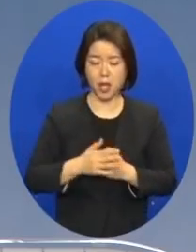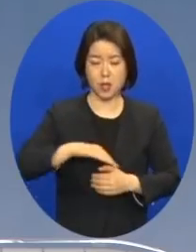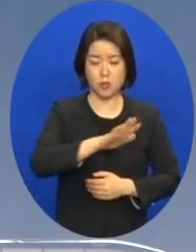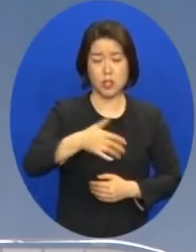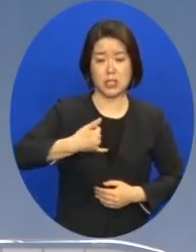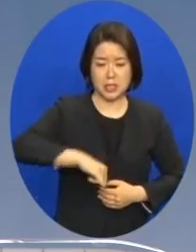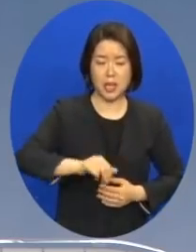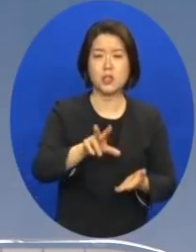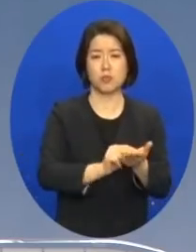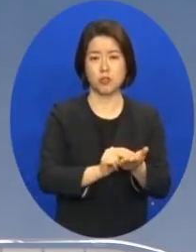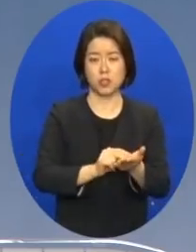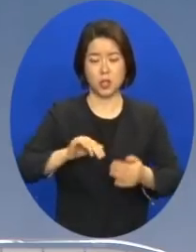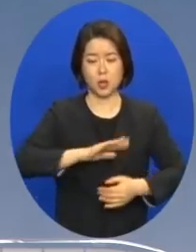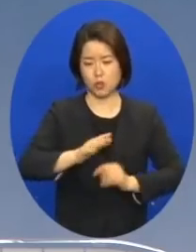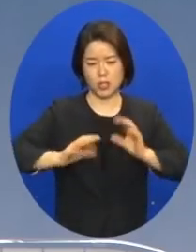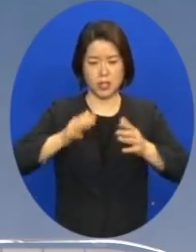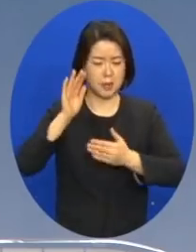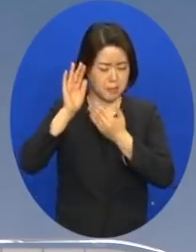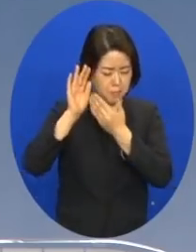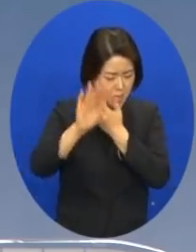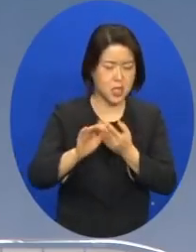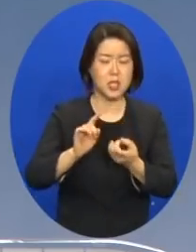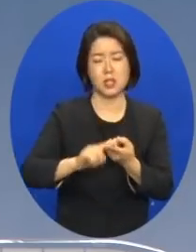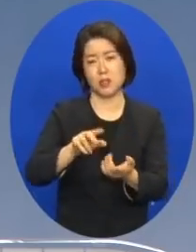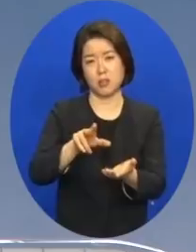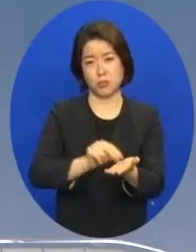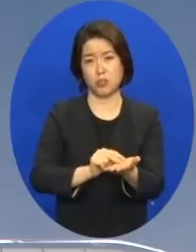문제예요. 우리나라의 미래에 대한 문제예요.